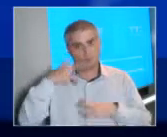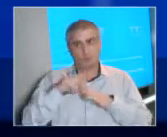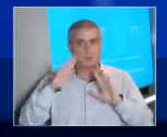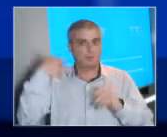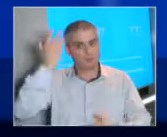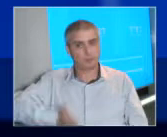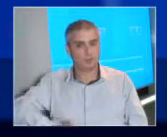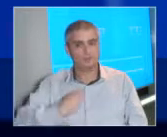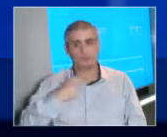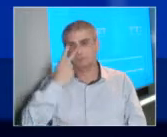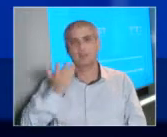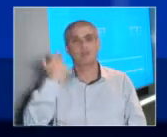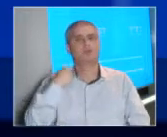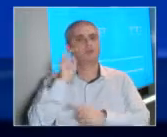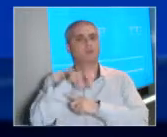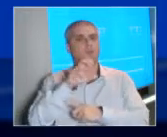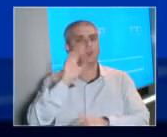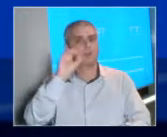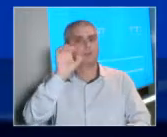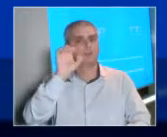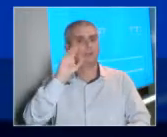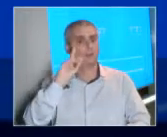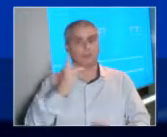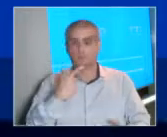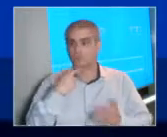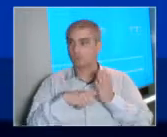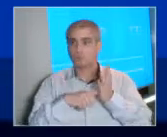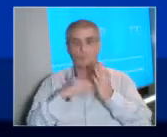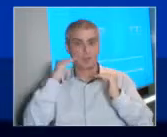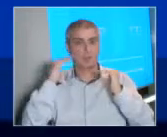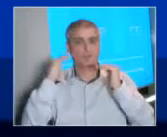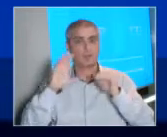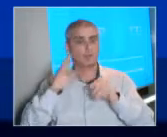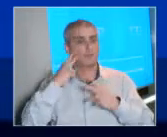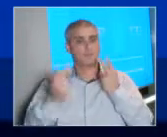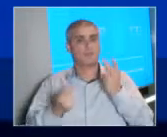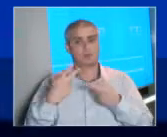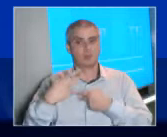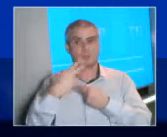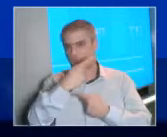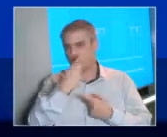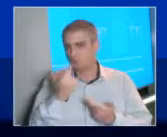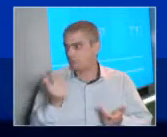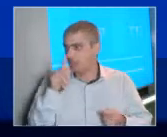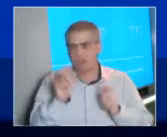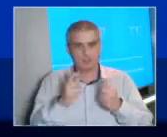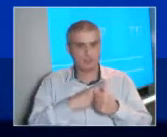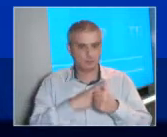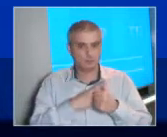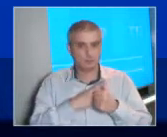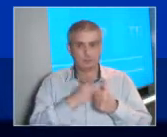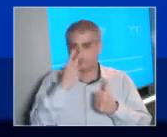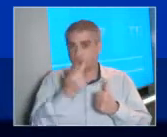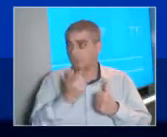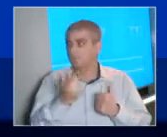שיהיה. עכשיו אני גם מסתכל לפני שהצטרפנו ל-OECD, למשל ברמת תפוסת מיטות לאלף נפש. אתה